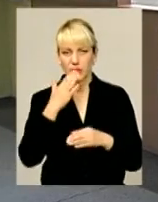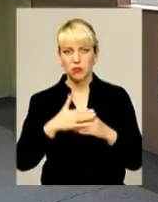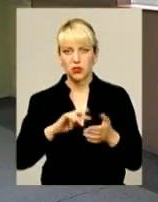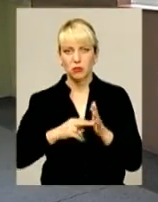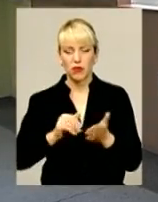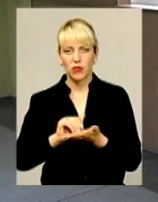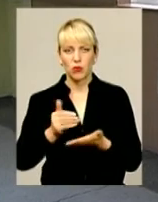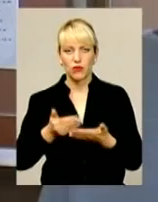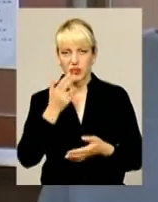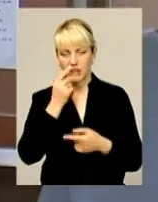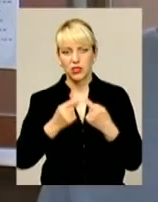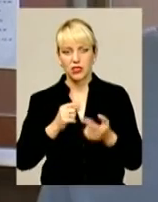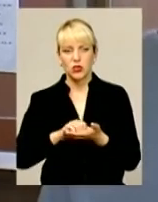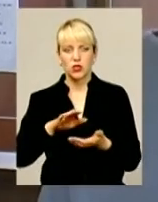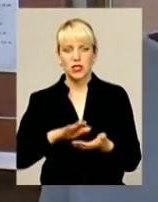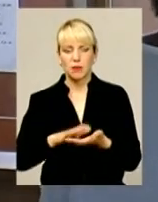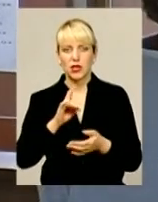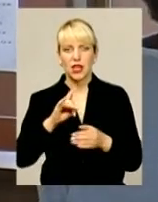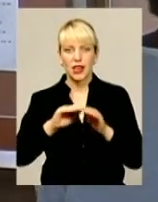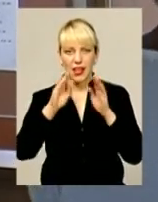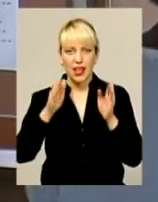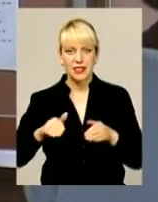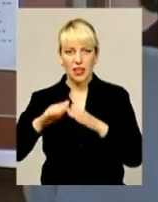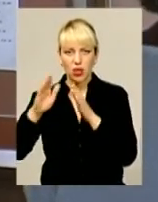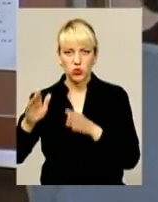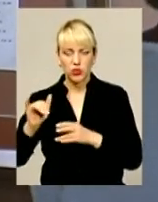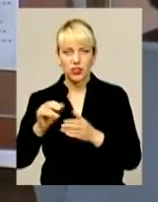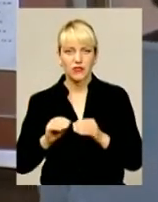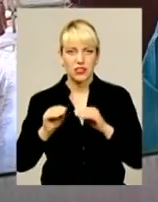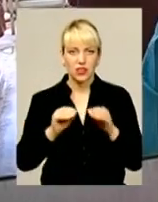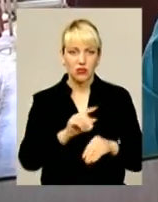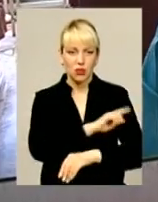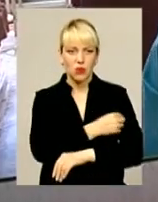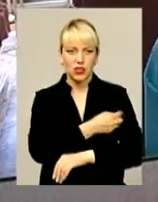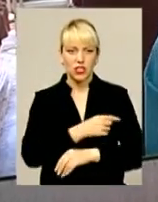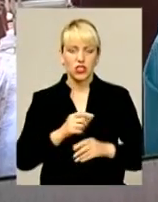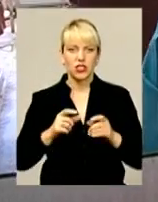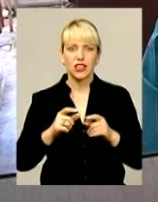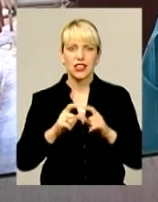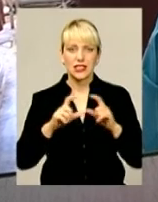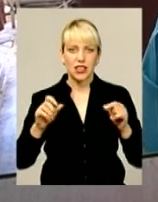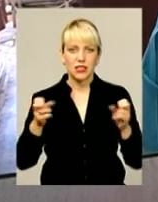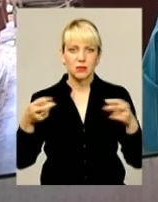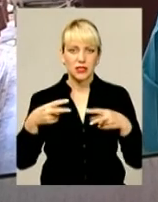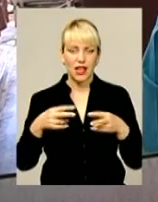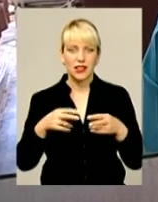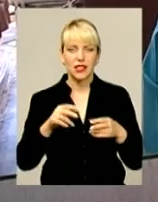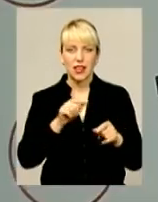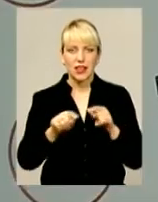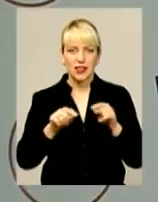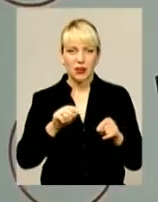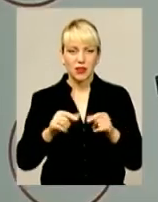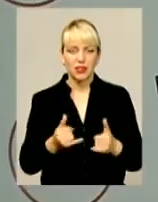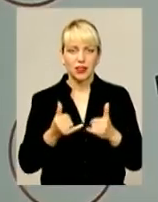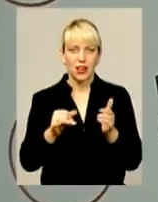відмовитися від традиційного запису у реєстратурах та встановити у медичних закладах обласного центру спеціальний термінал для електронного